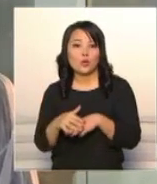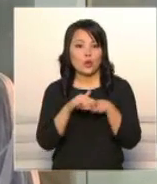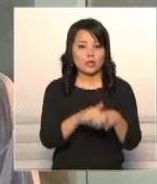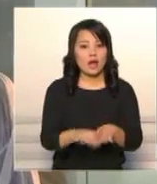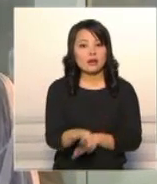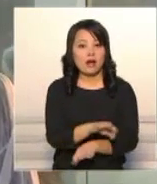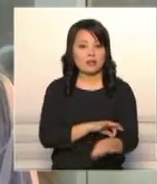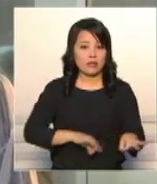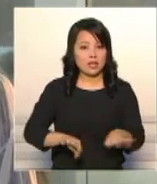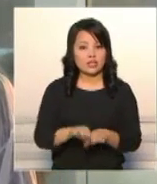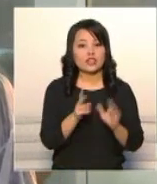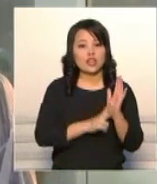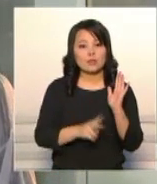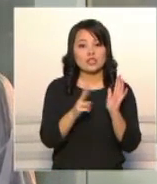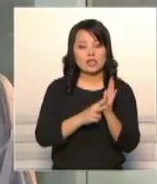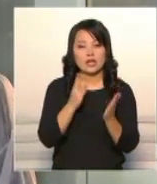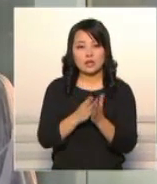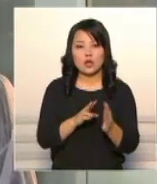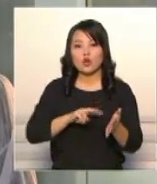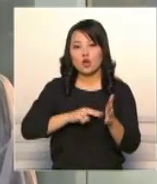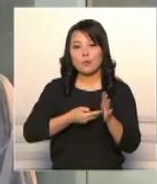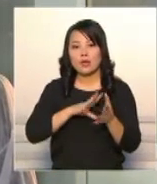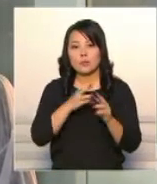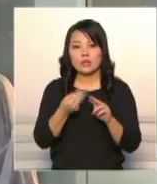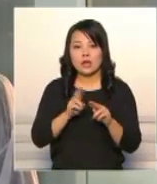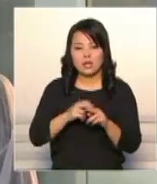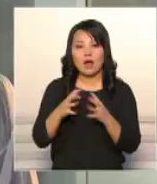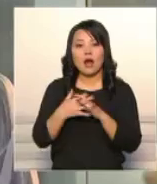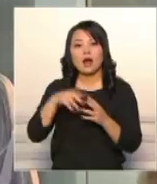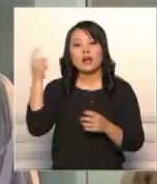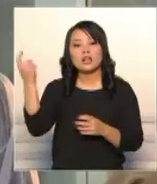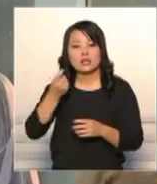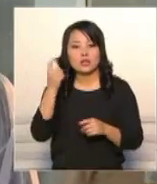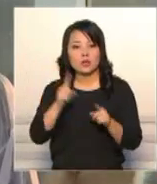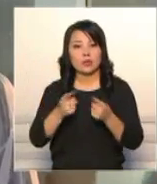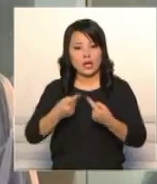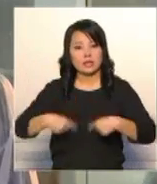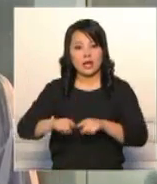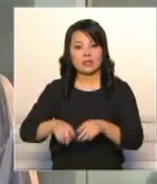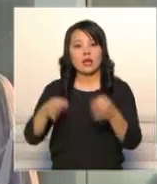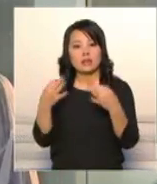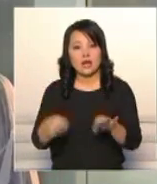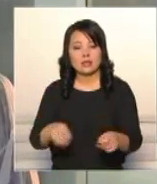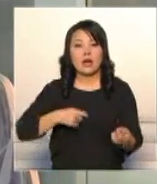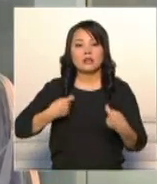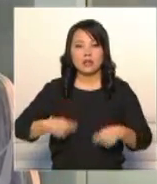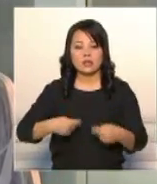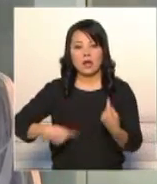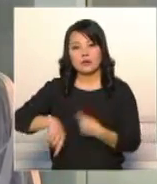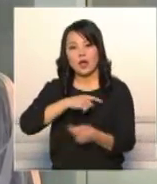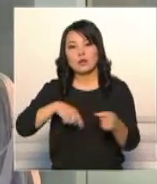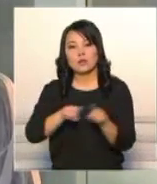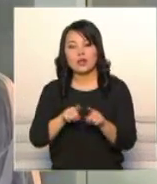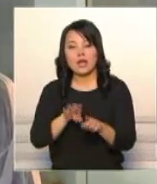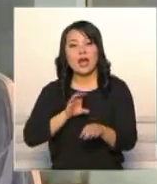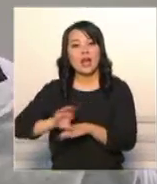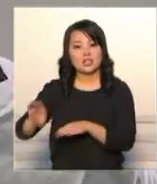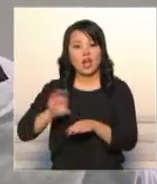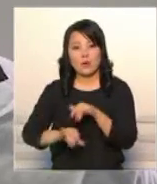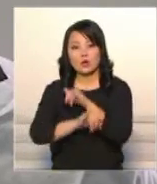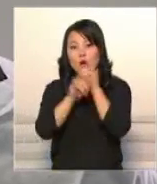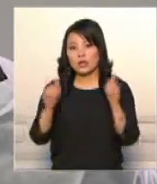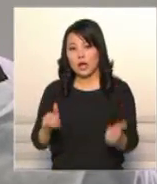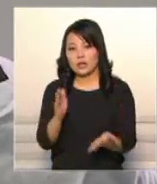кірген 77 жобаның 55-і агроөндірістік кешені саласында. Теңге еркін айналымға жіберілгеннен кейін экспорт ұлғайды. Мысалы, бір